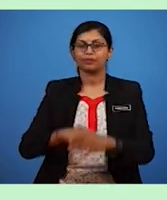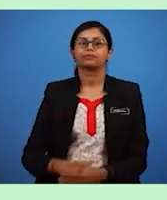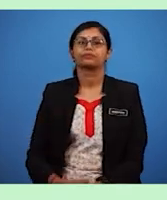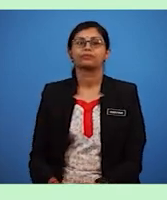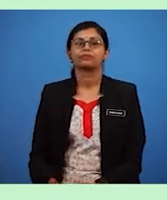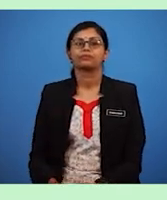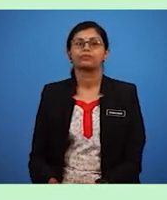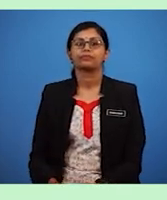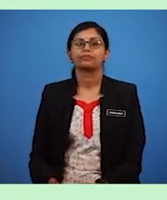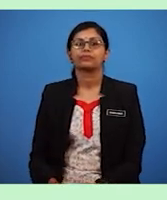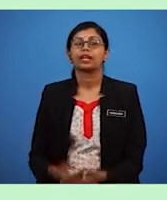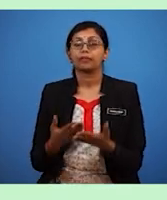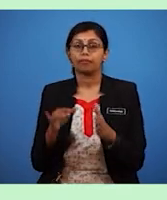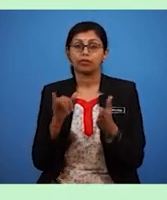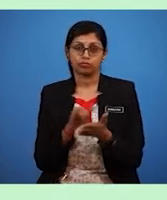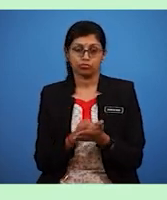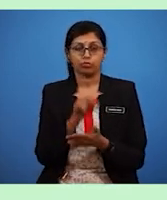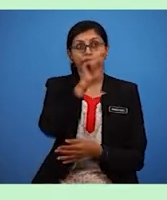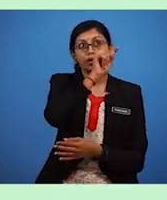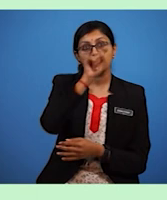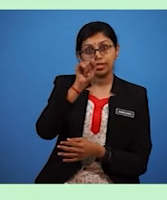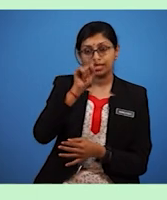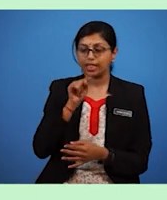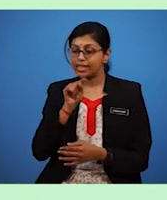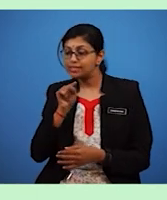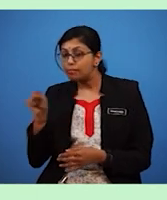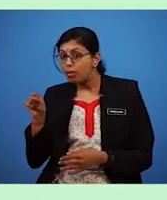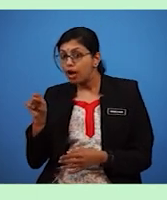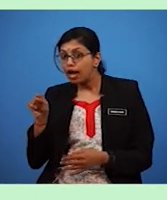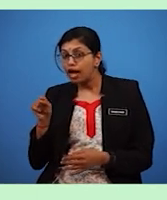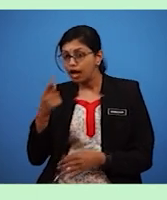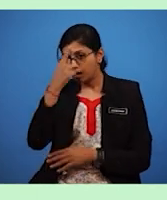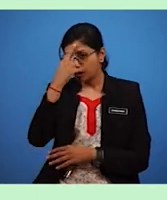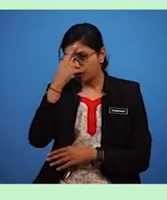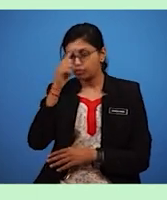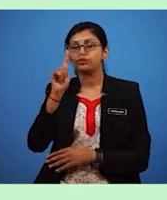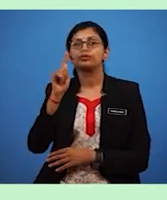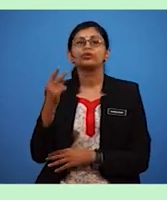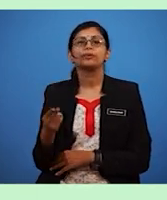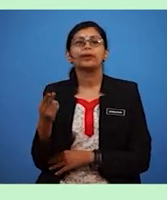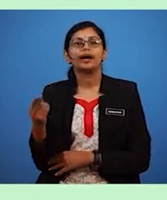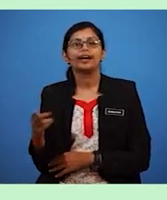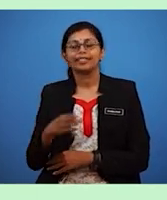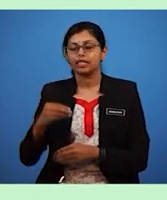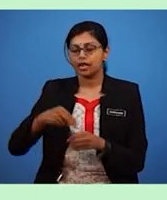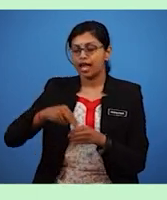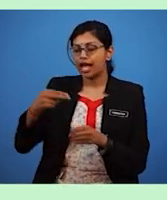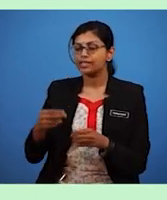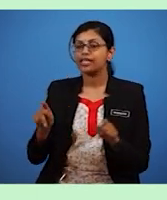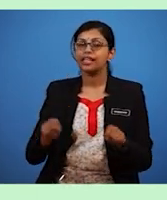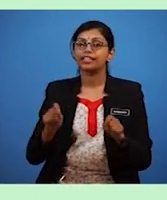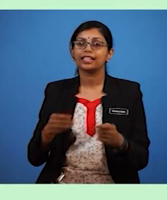Kemudian, lengkapkan garis untuk bahan dan hasil tindak